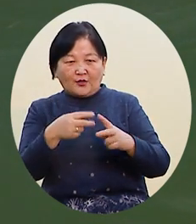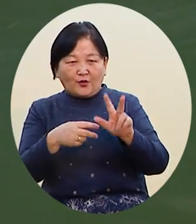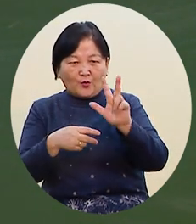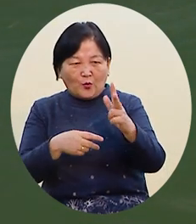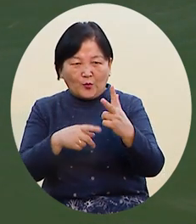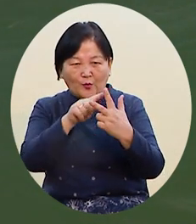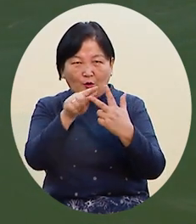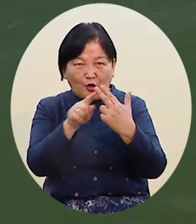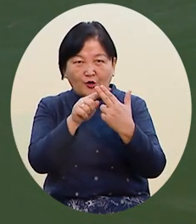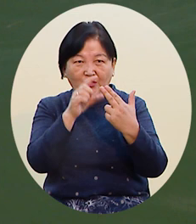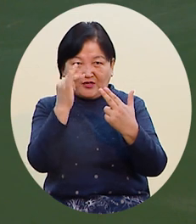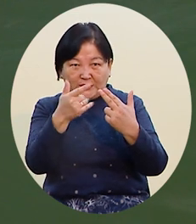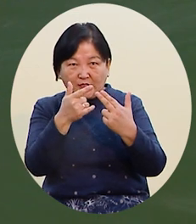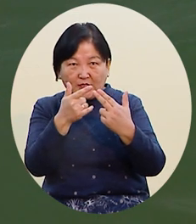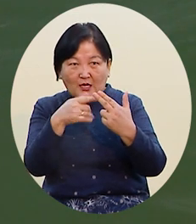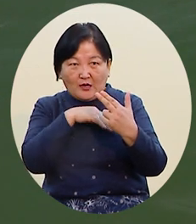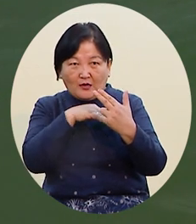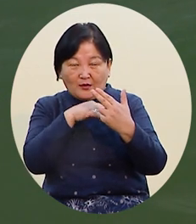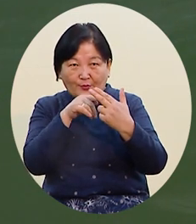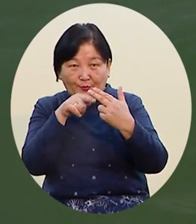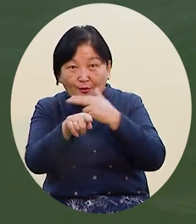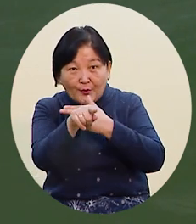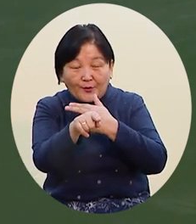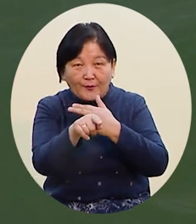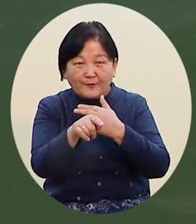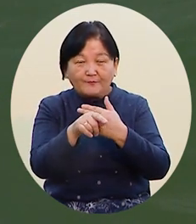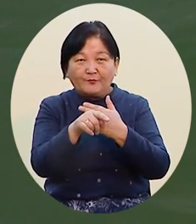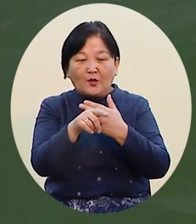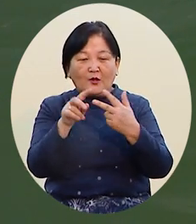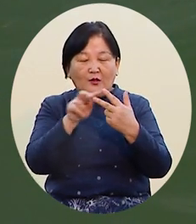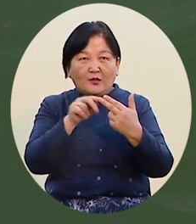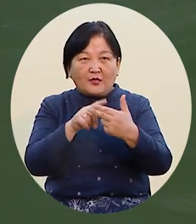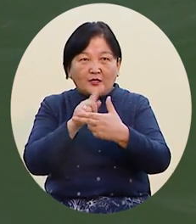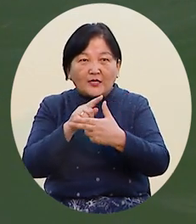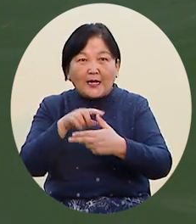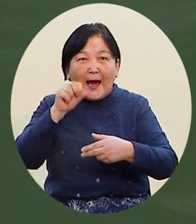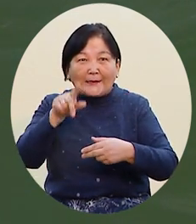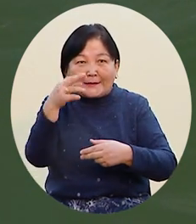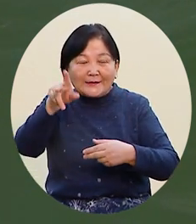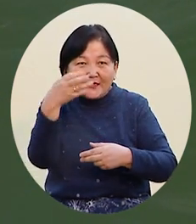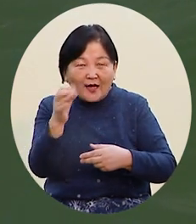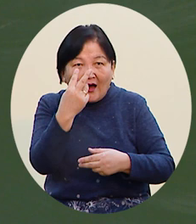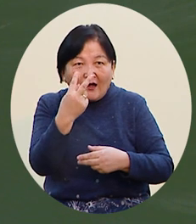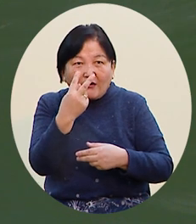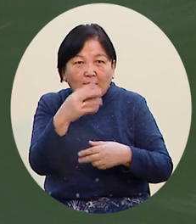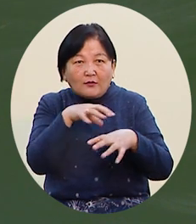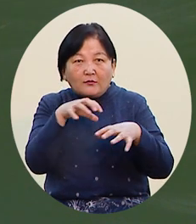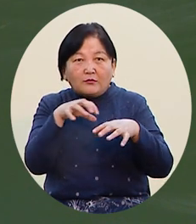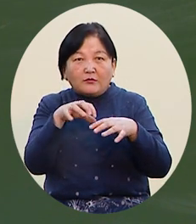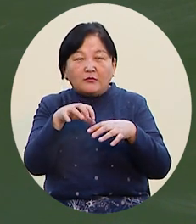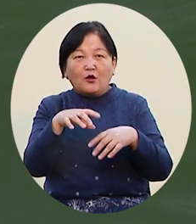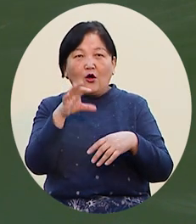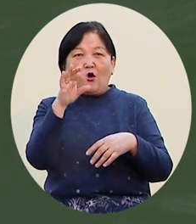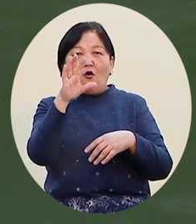хөөрхөн ишиг мэгдэд тэмдэрсэн хэмжээгүй. Ухаан жолоогоо алдаж өм хүмгүй зүхтав. Овайж